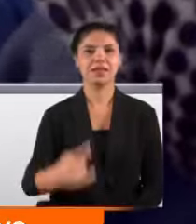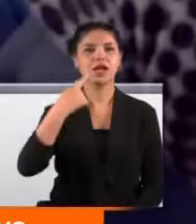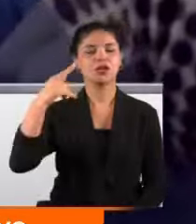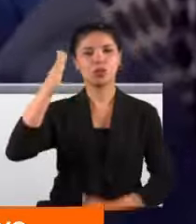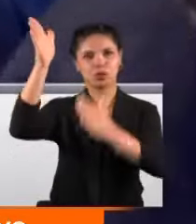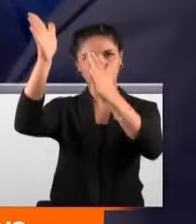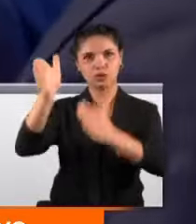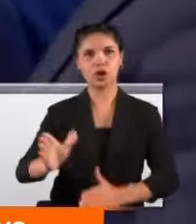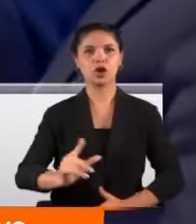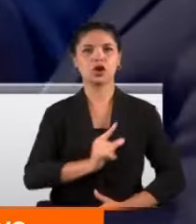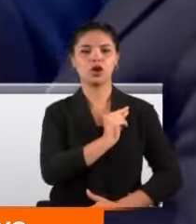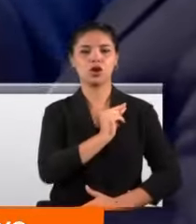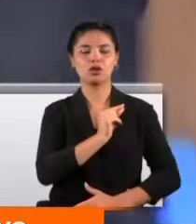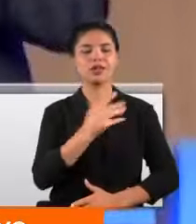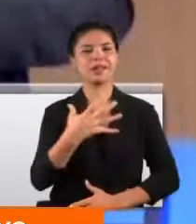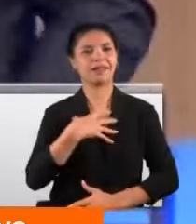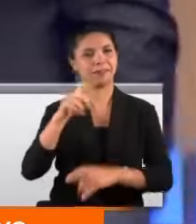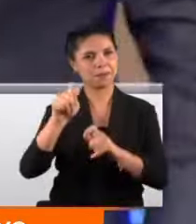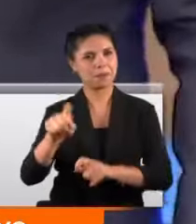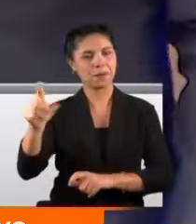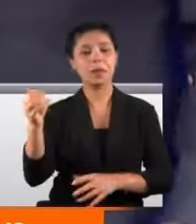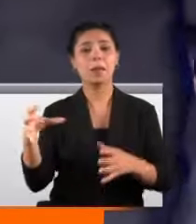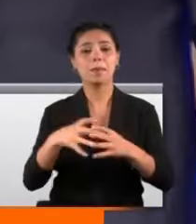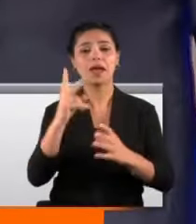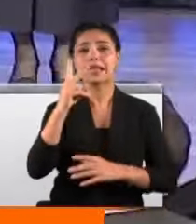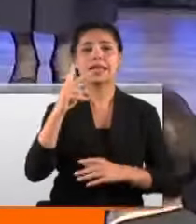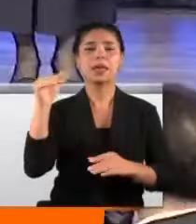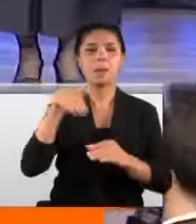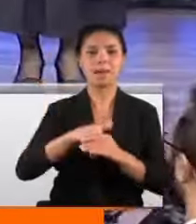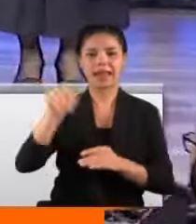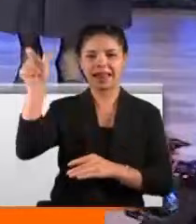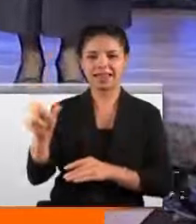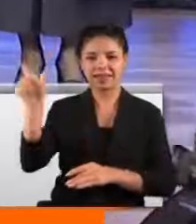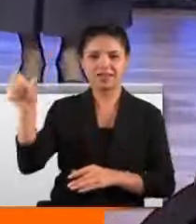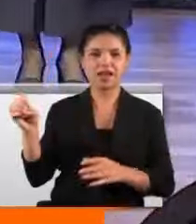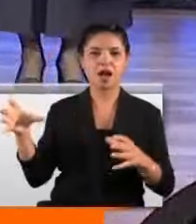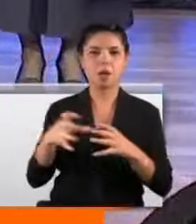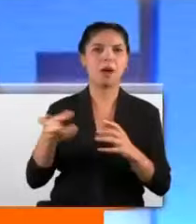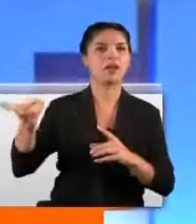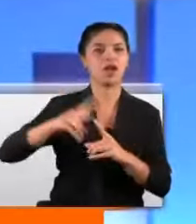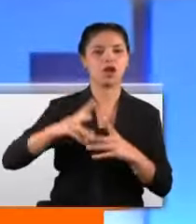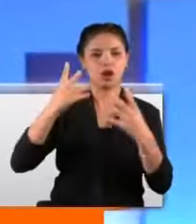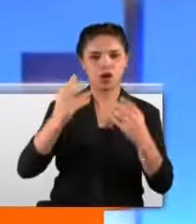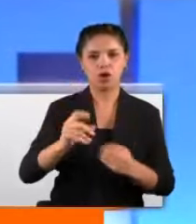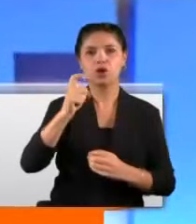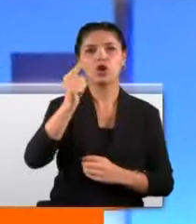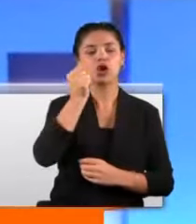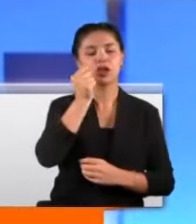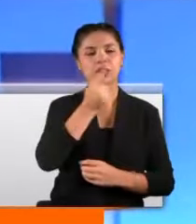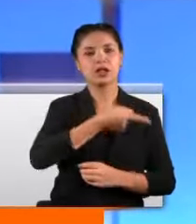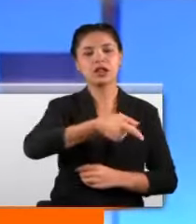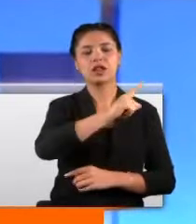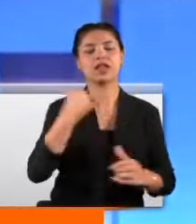Cumhurbaşkanı Erdoğan rozetlerini bizzat taktı. İyi Partili iki milletvekili yola AK Parti'de devam edecek. 9'u Yeniden